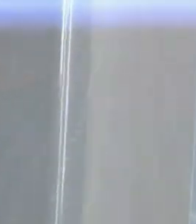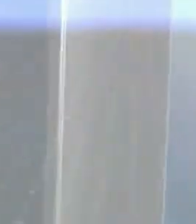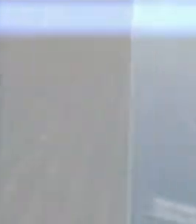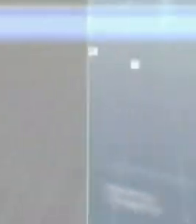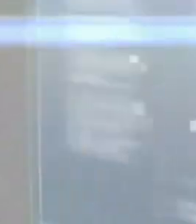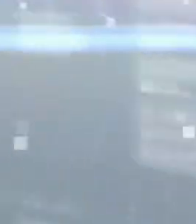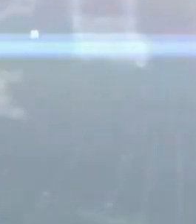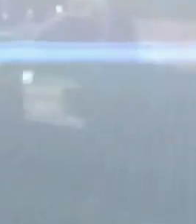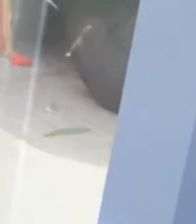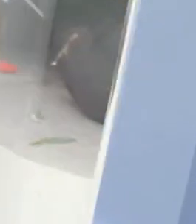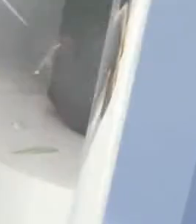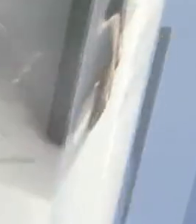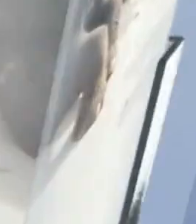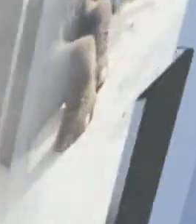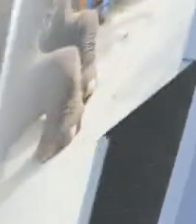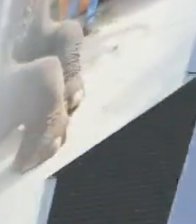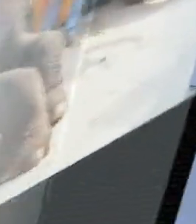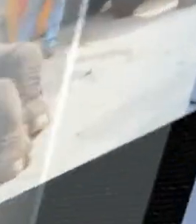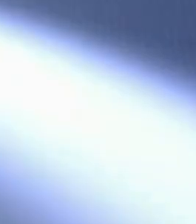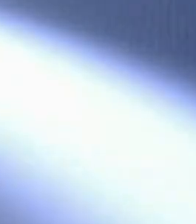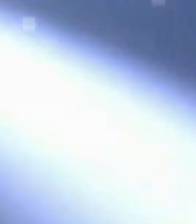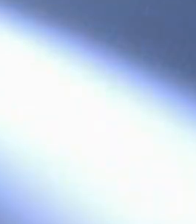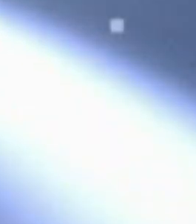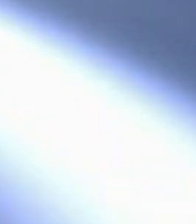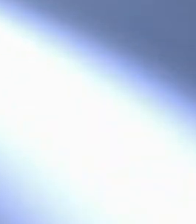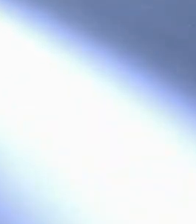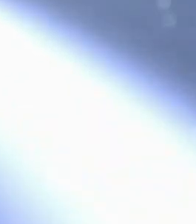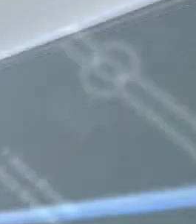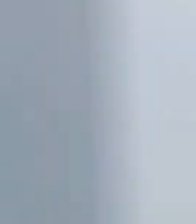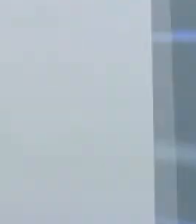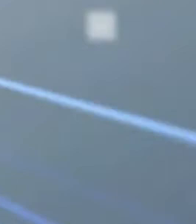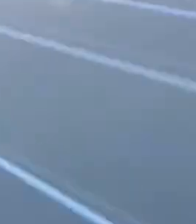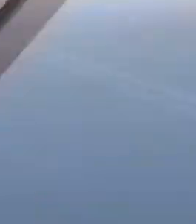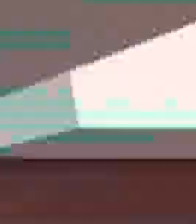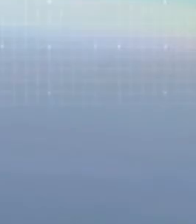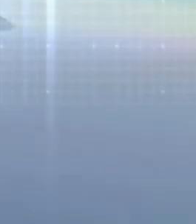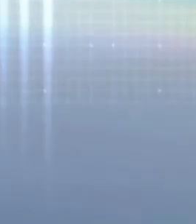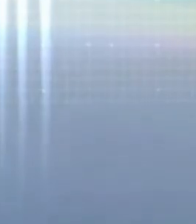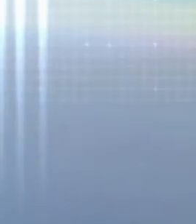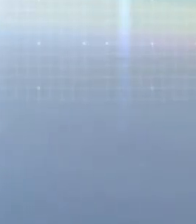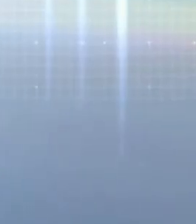ผู้ข่าวเสาร์อาทิตย์ผู้ข่าวเสาร์อาทิตย์